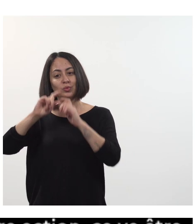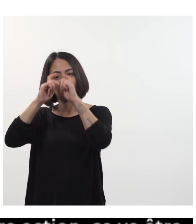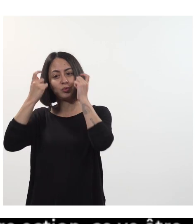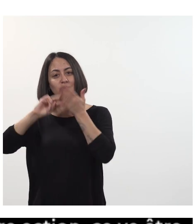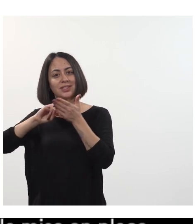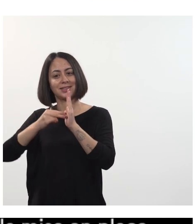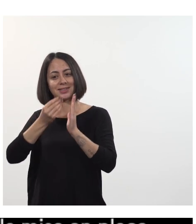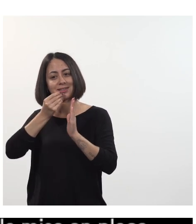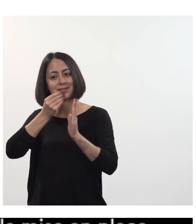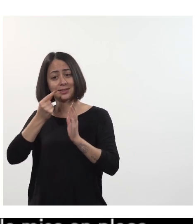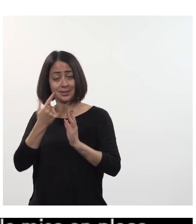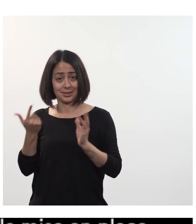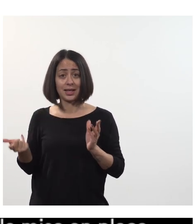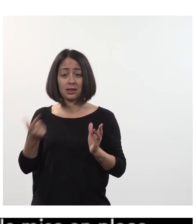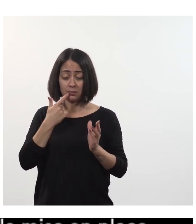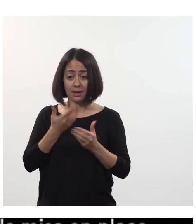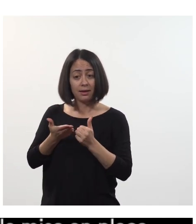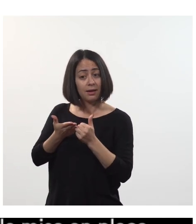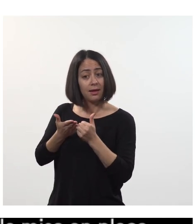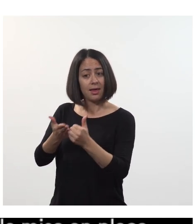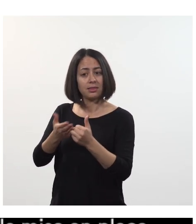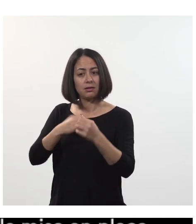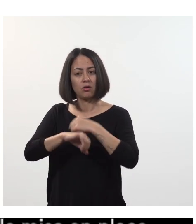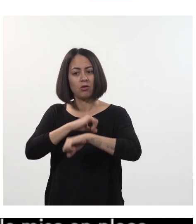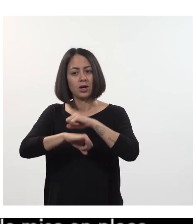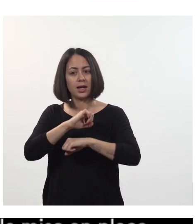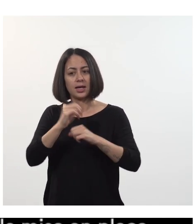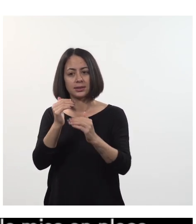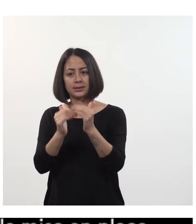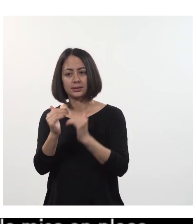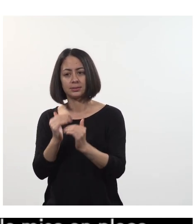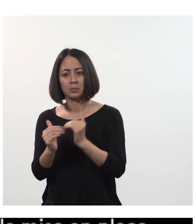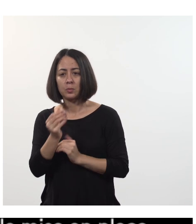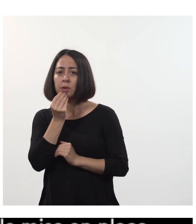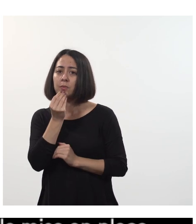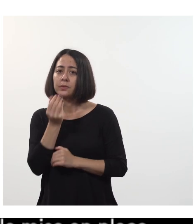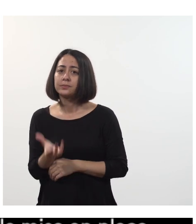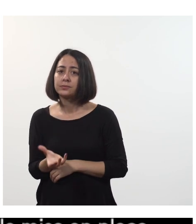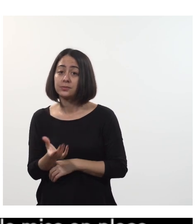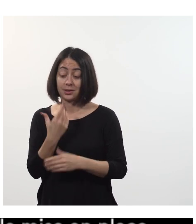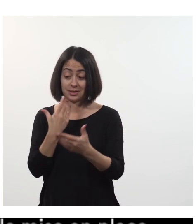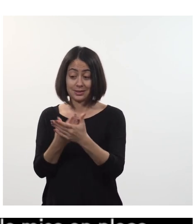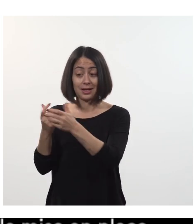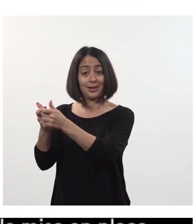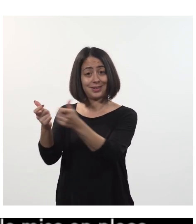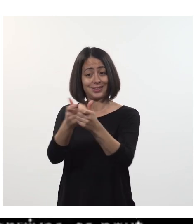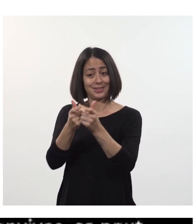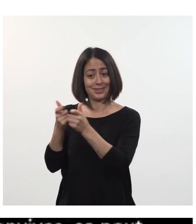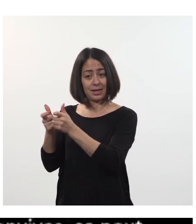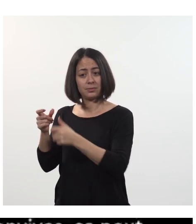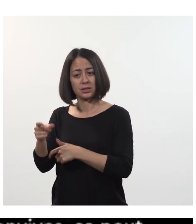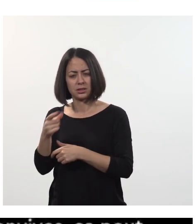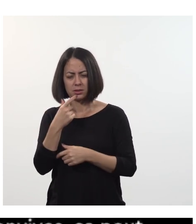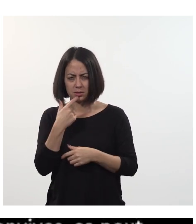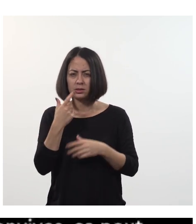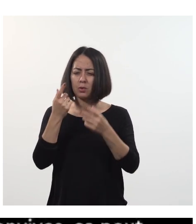On avait notamment réalisé un guide de structuration des commissions de menus qui permet aux établissements d'avoir une commission